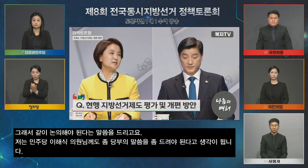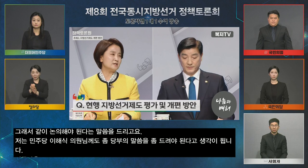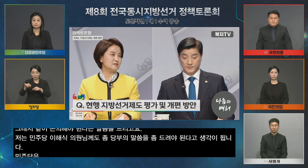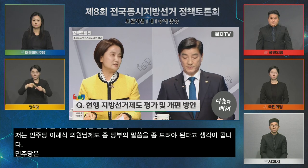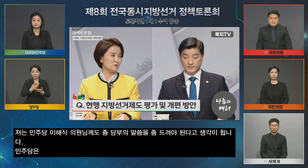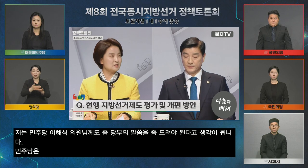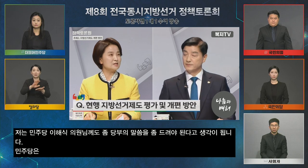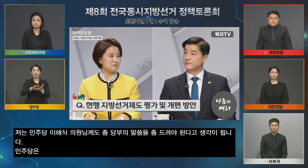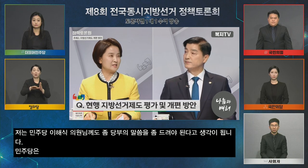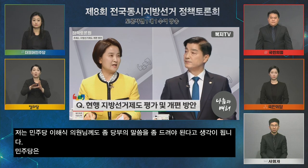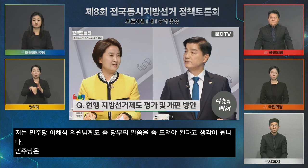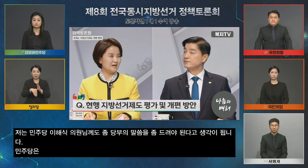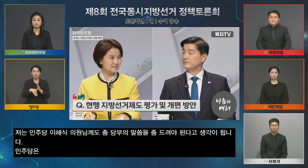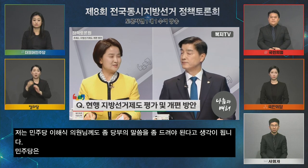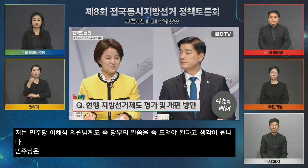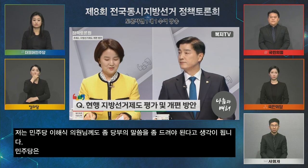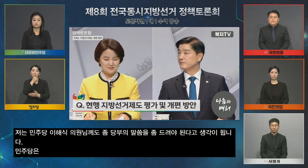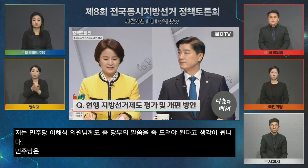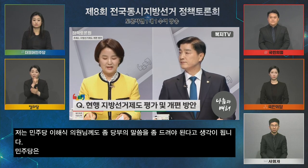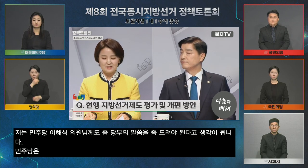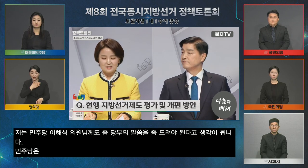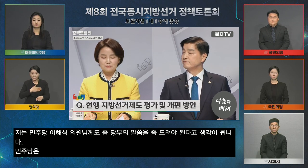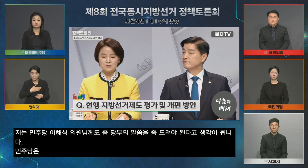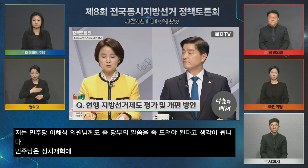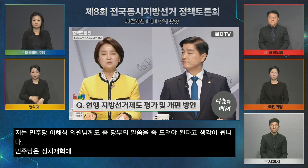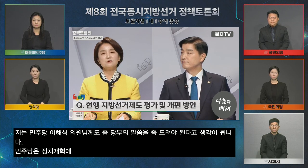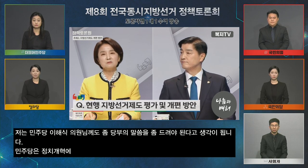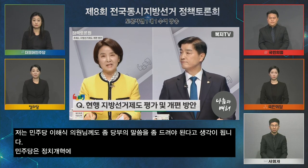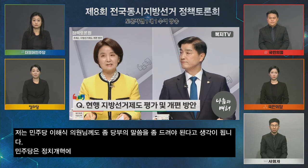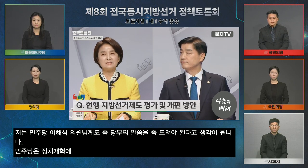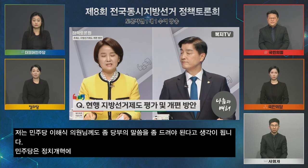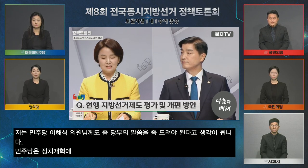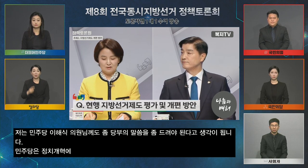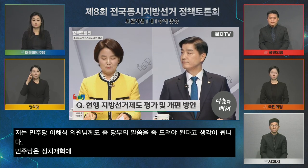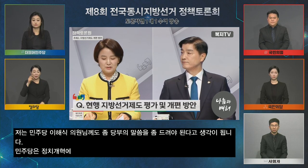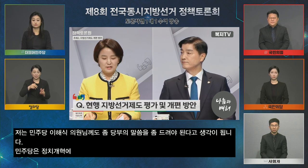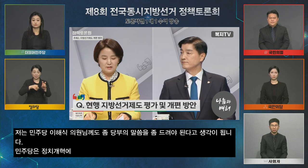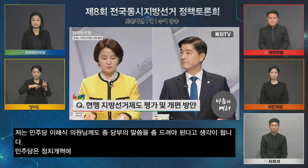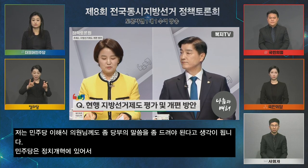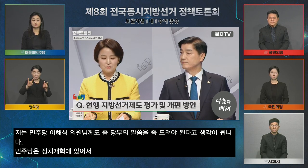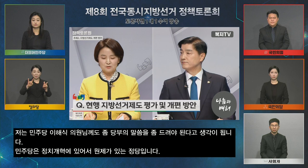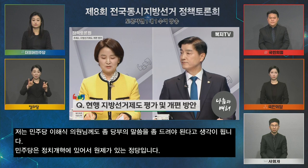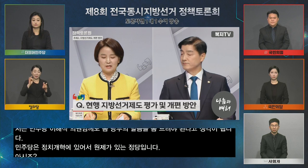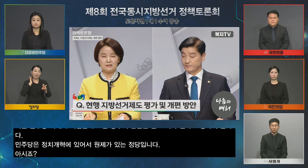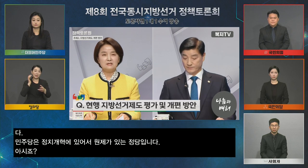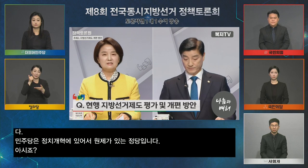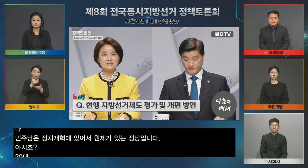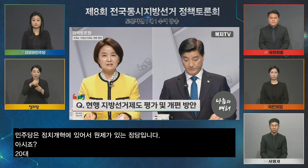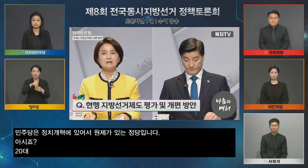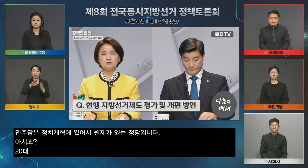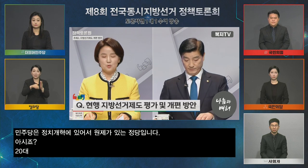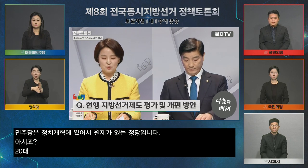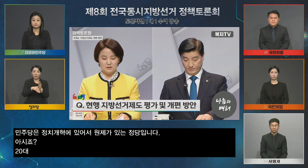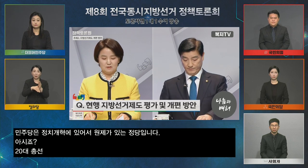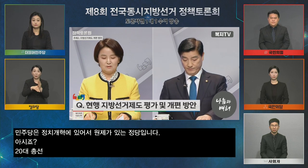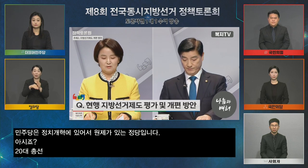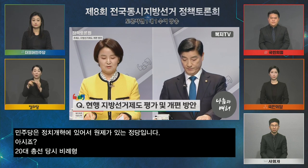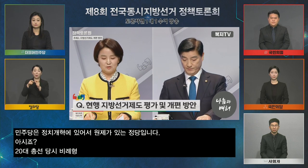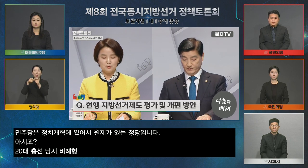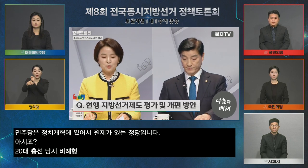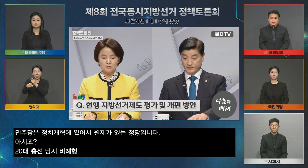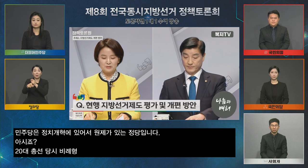원제가 있는 정당입니다. 아시죠? 네, 20대 총선 당시 비례용 위성정당 창당으로